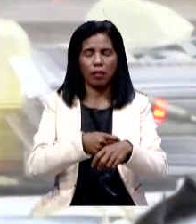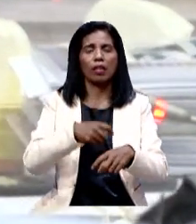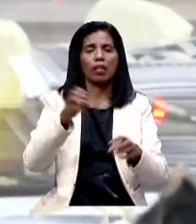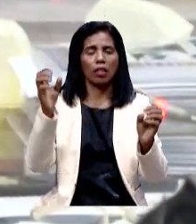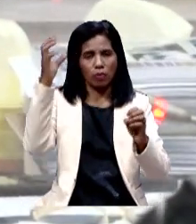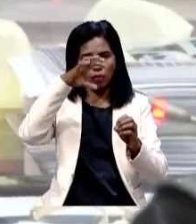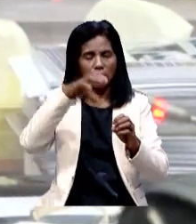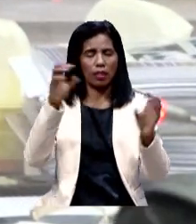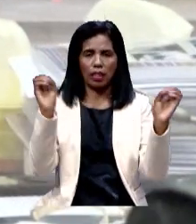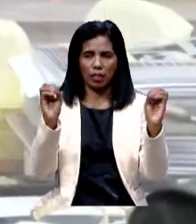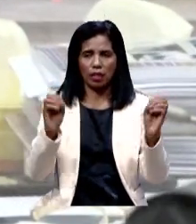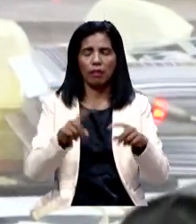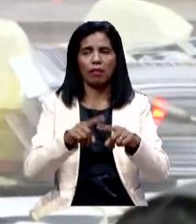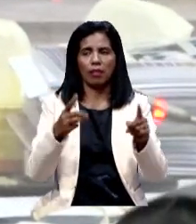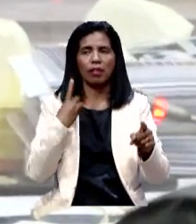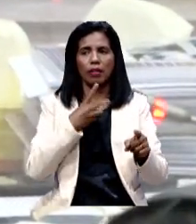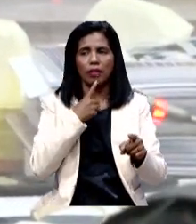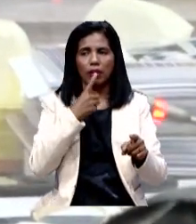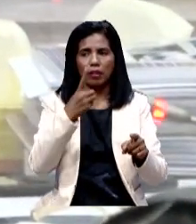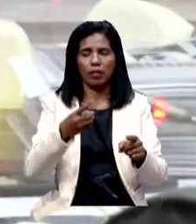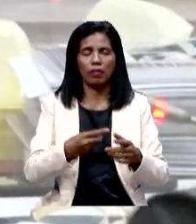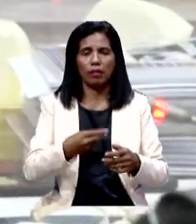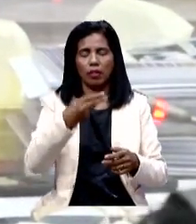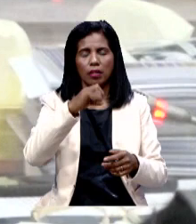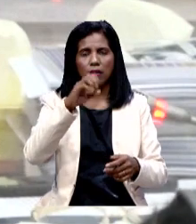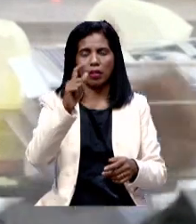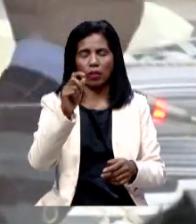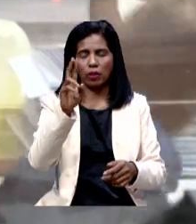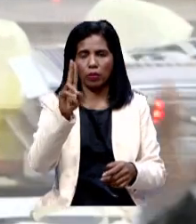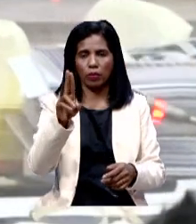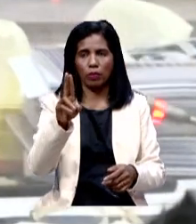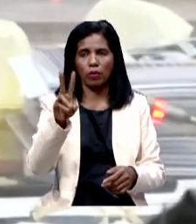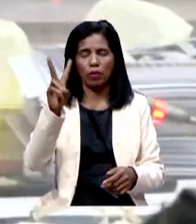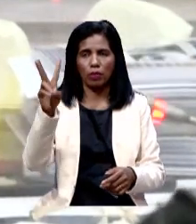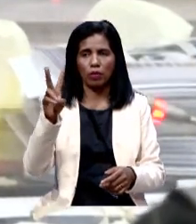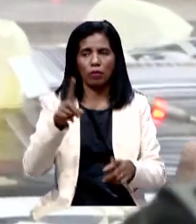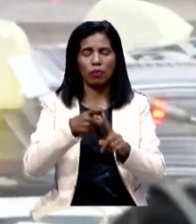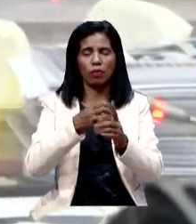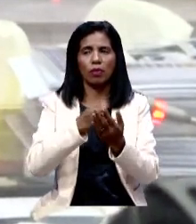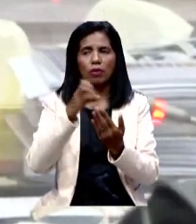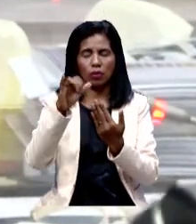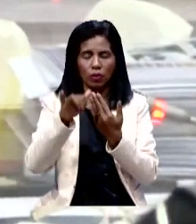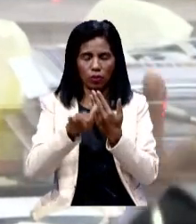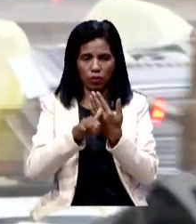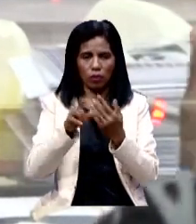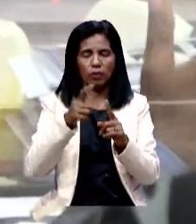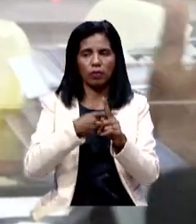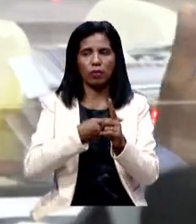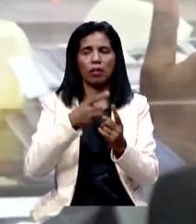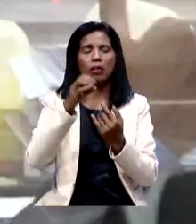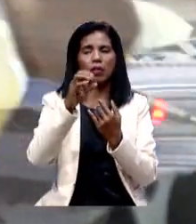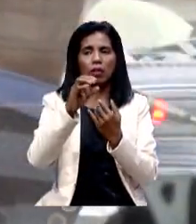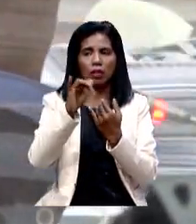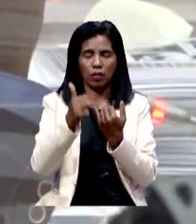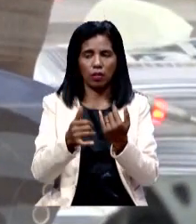bai bi ya Costa Sul bai bai tetemu yang hiturua yang tau ni moru ya pulang zunyu i to